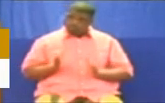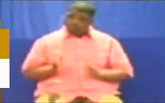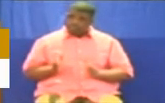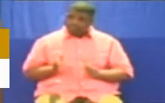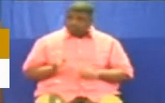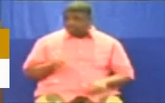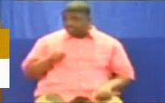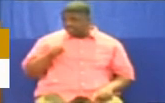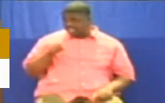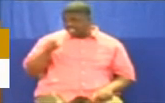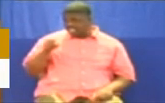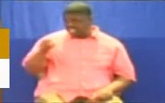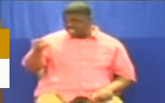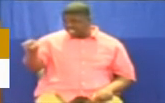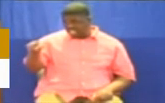ile O